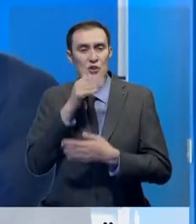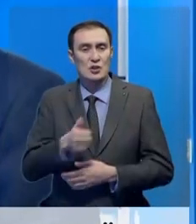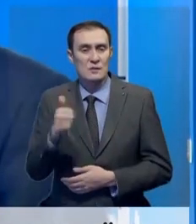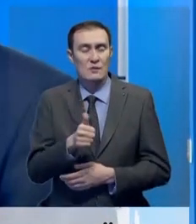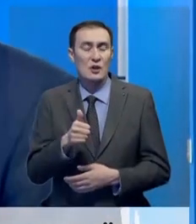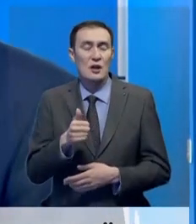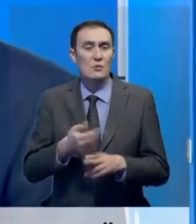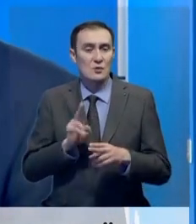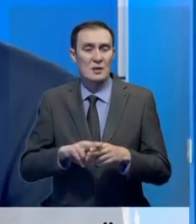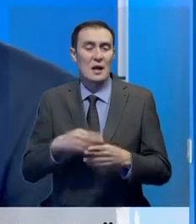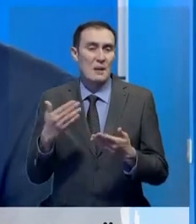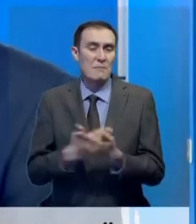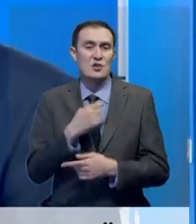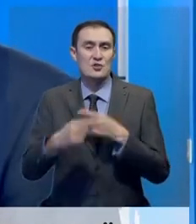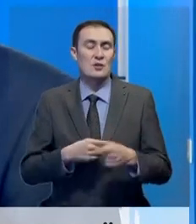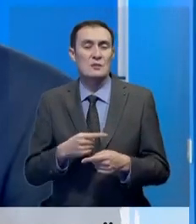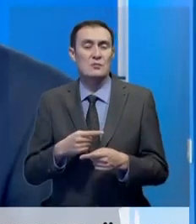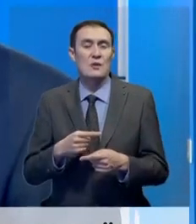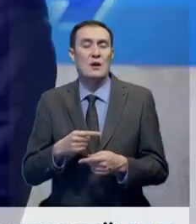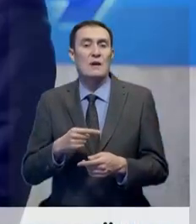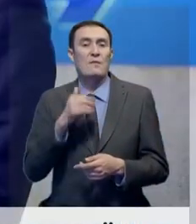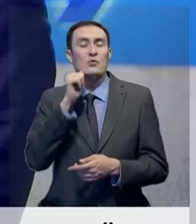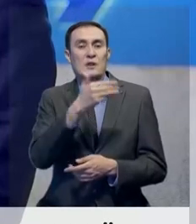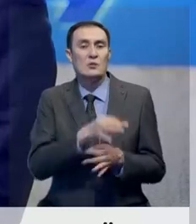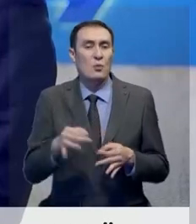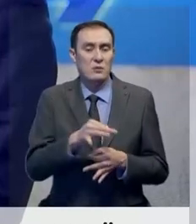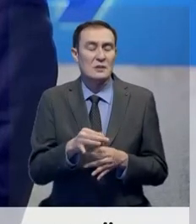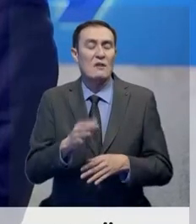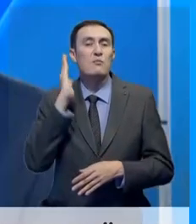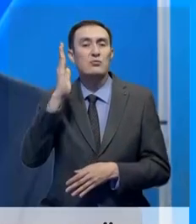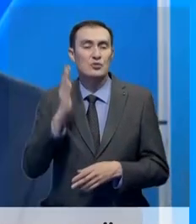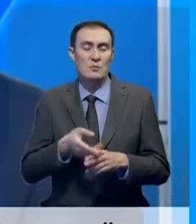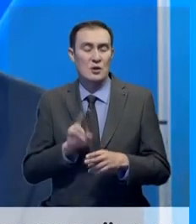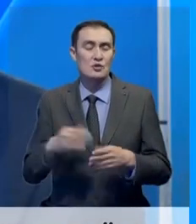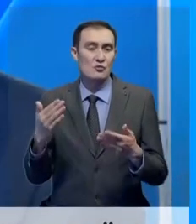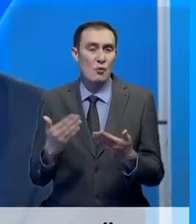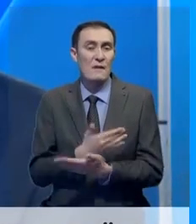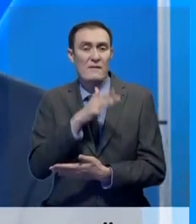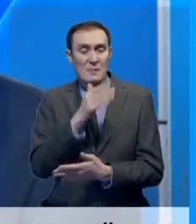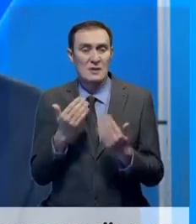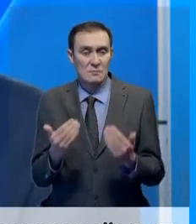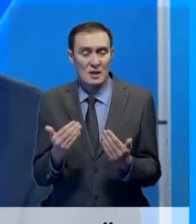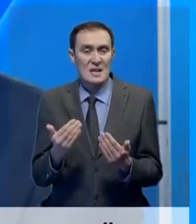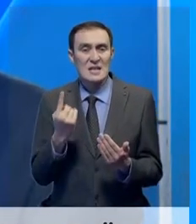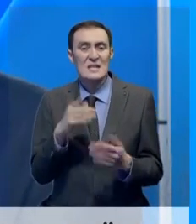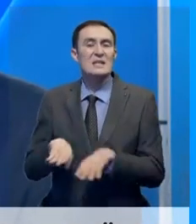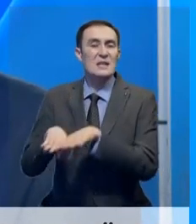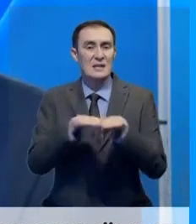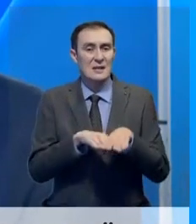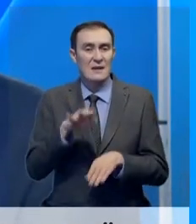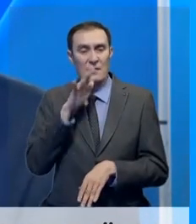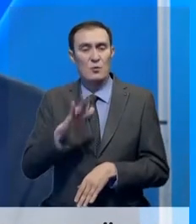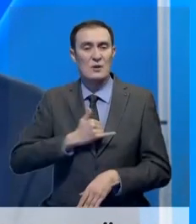Сейчас эта проблема поднимается в Кустанайской области. В долгосрочной перспективе, я думаю, с новым временем, единым временем Казахстана,